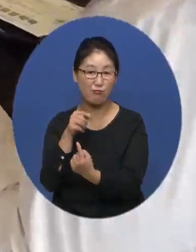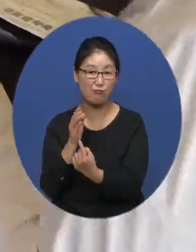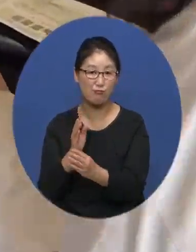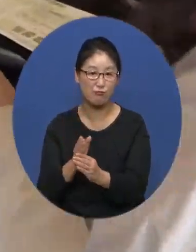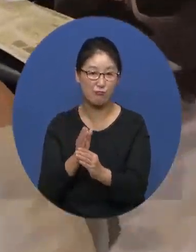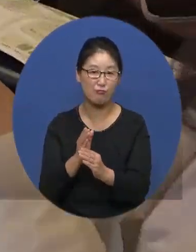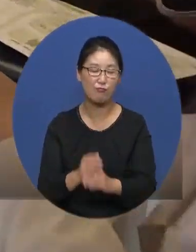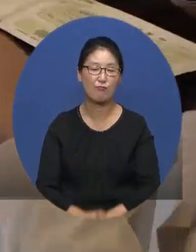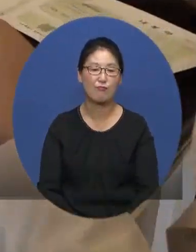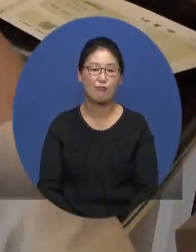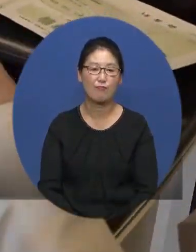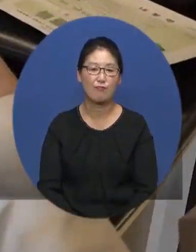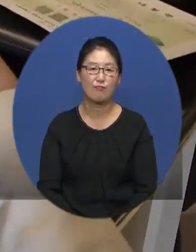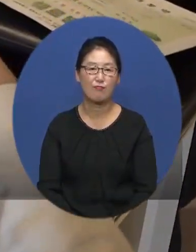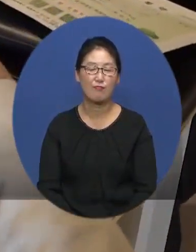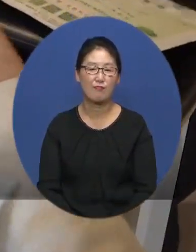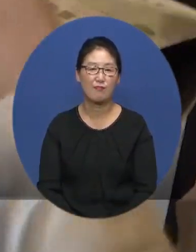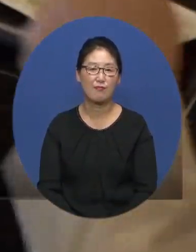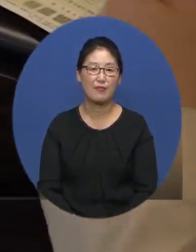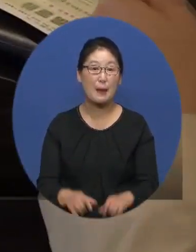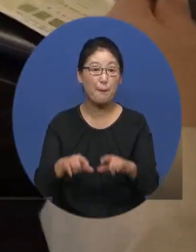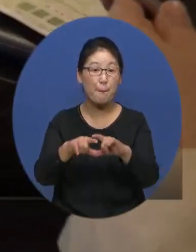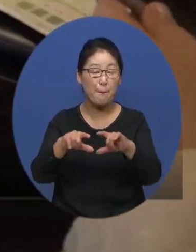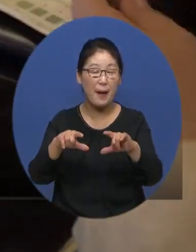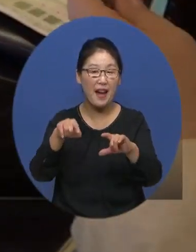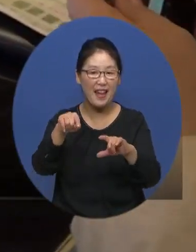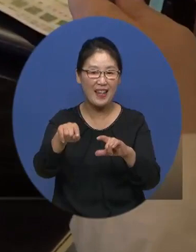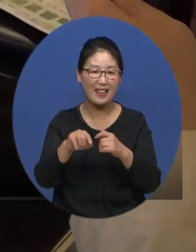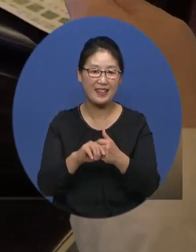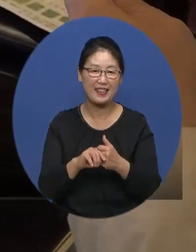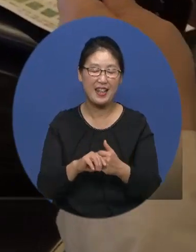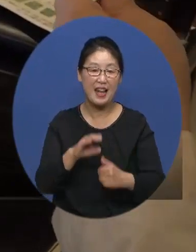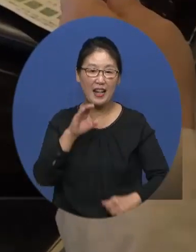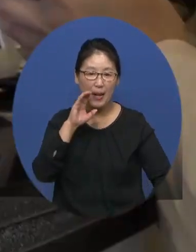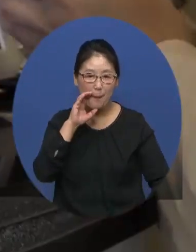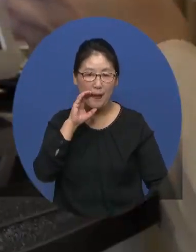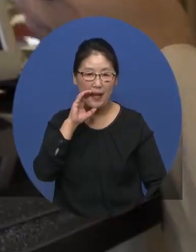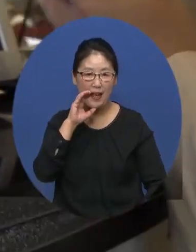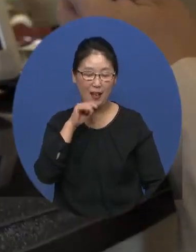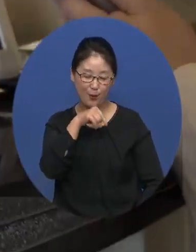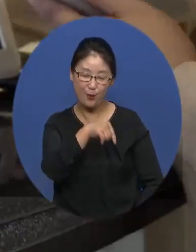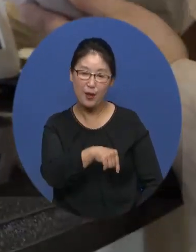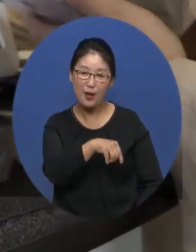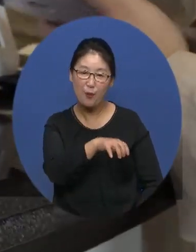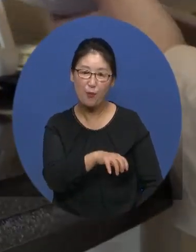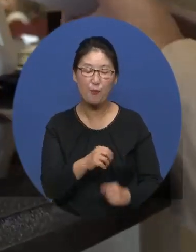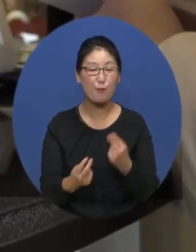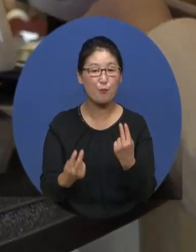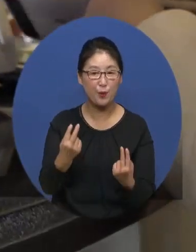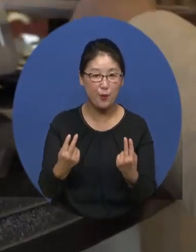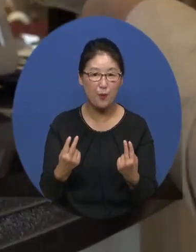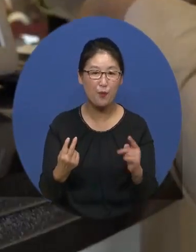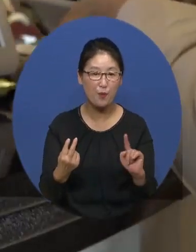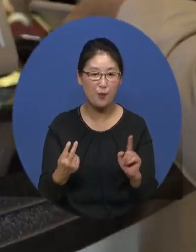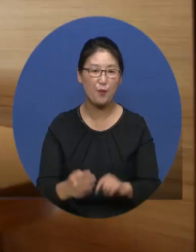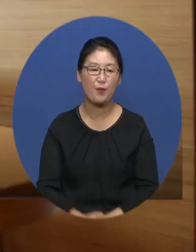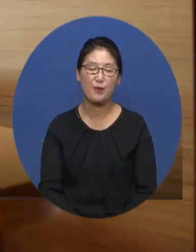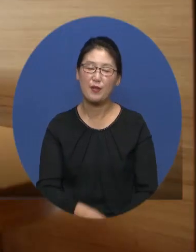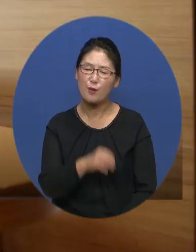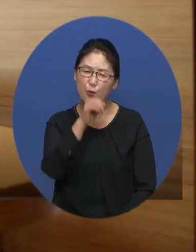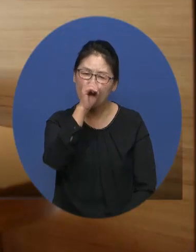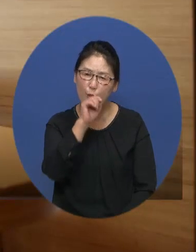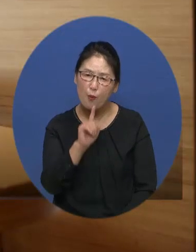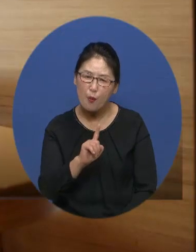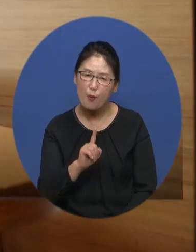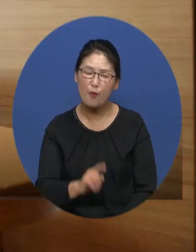다른 카페와 달리 드림스페이스만의 장점을 꼽아본다면 어떤 점이 있을까요? 장점은 우선 이제